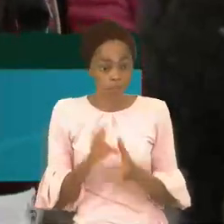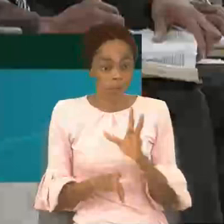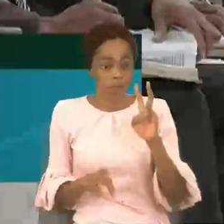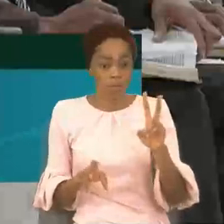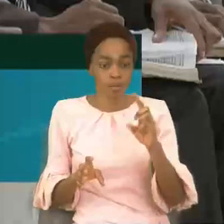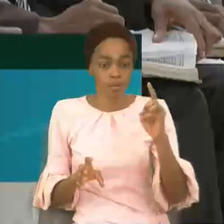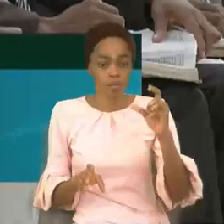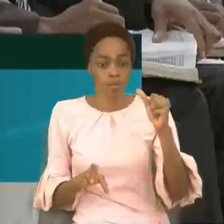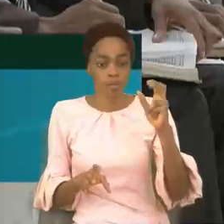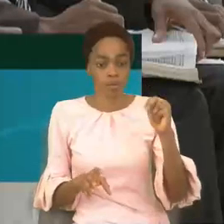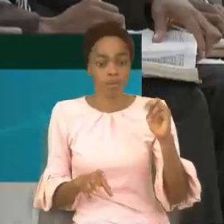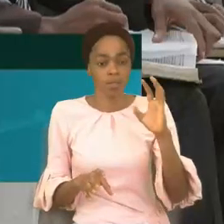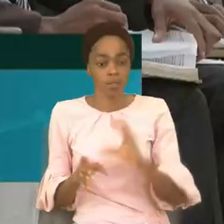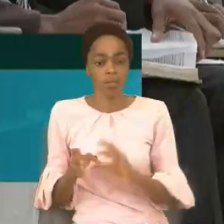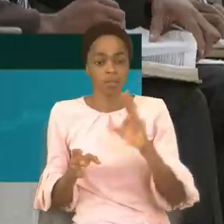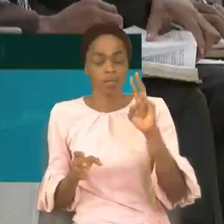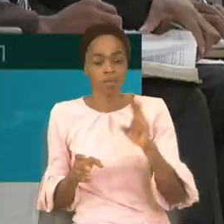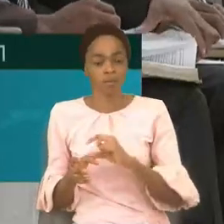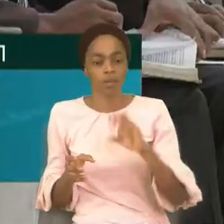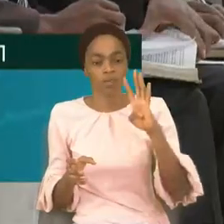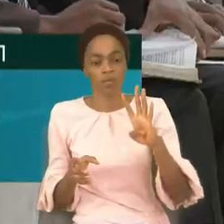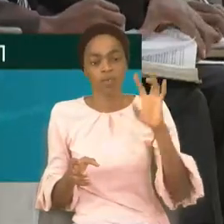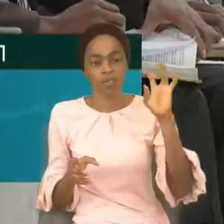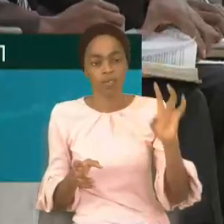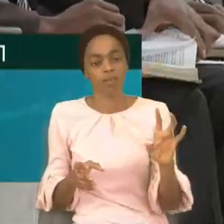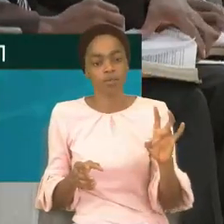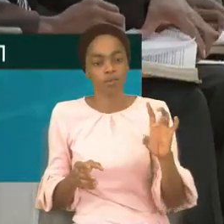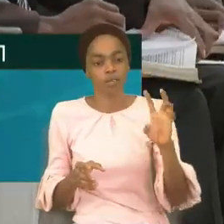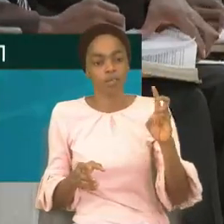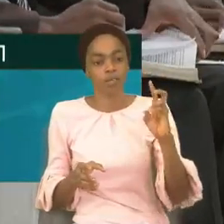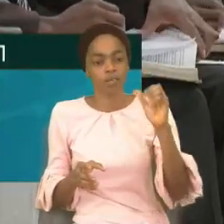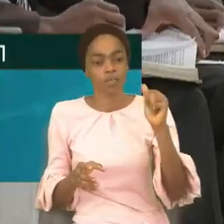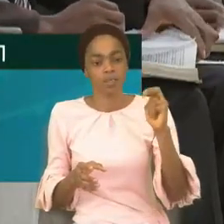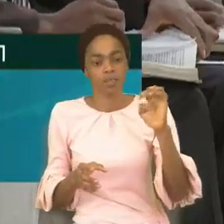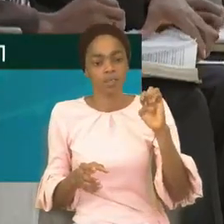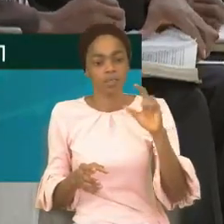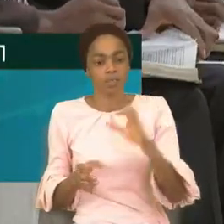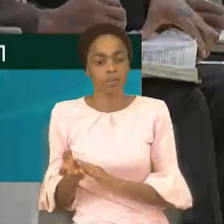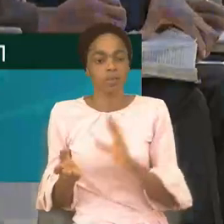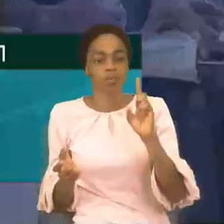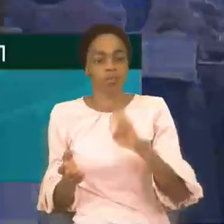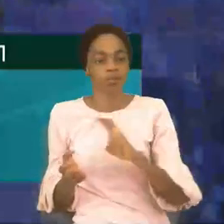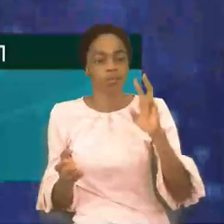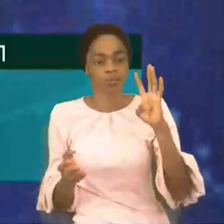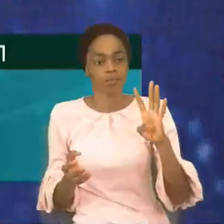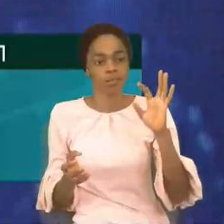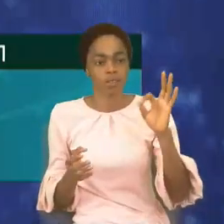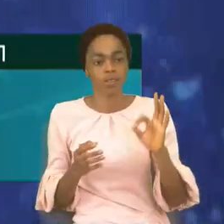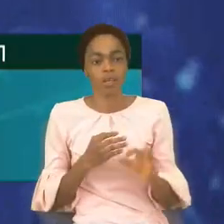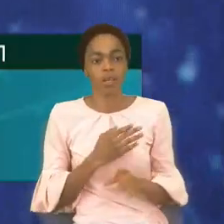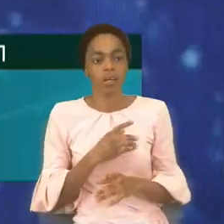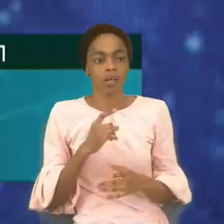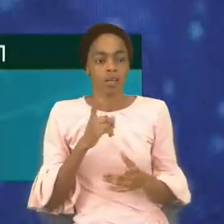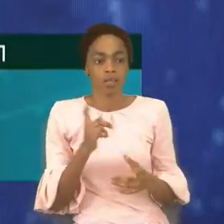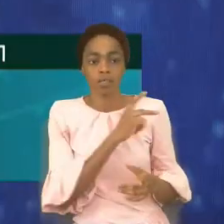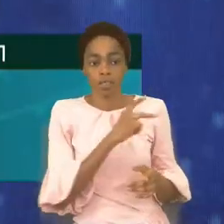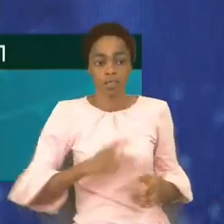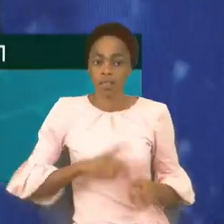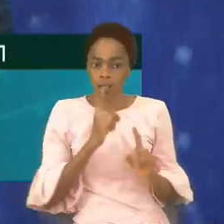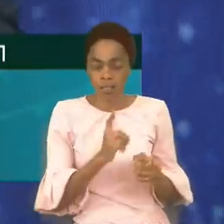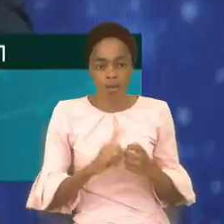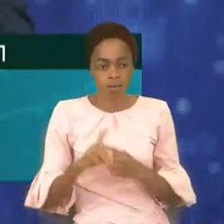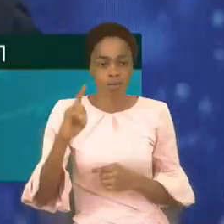2, lisons le verset 47. En Daniel 2, 47, le roi adressa la parole à